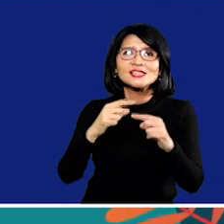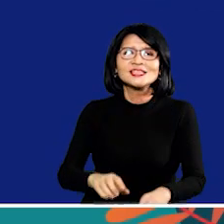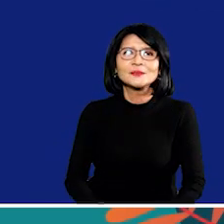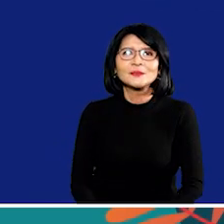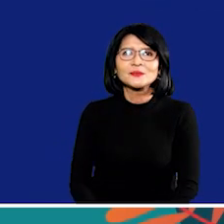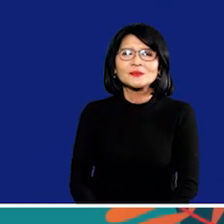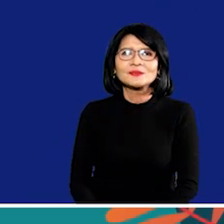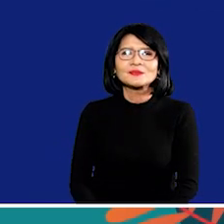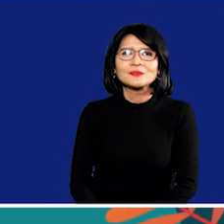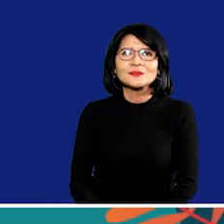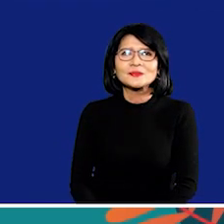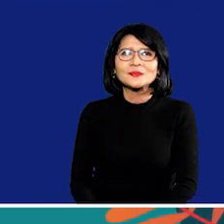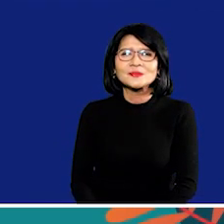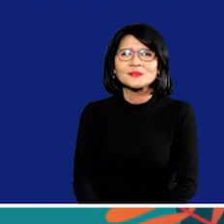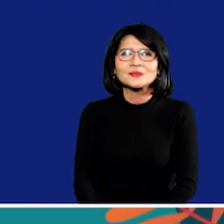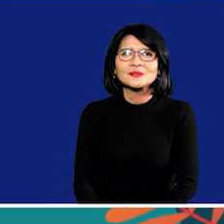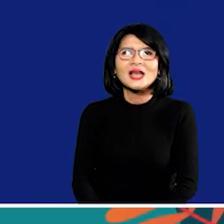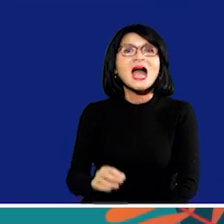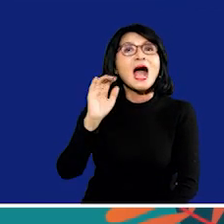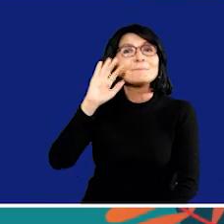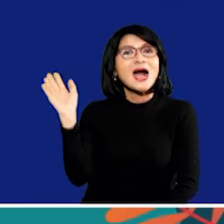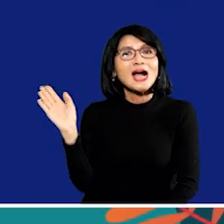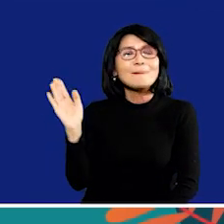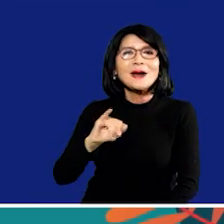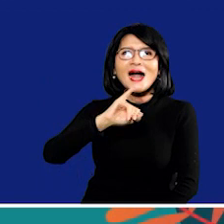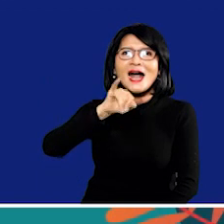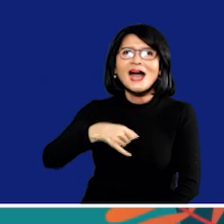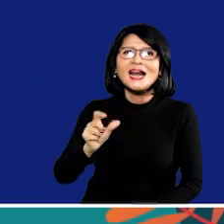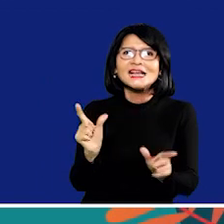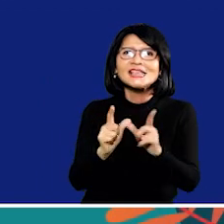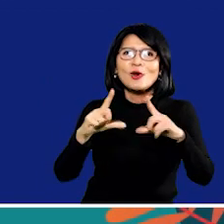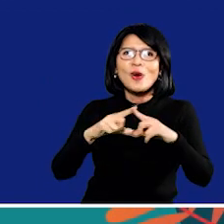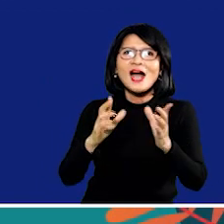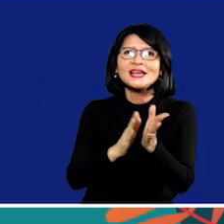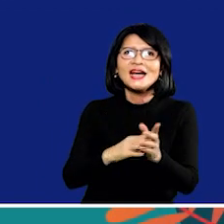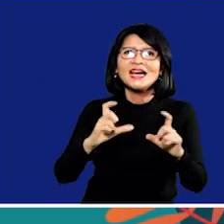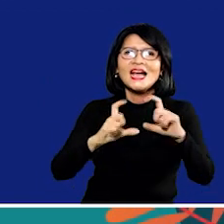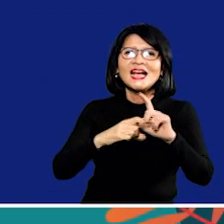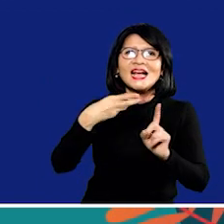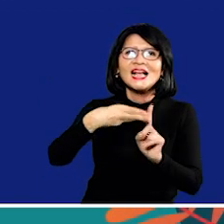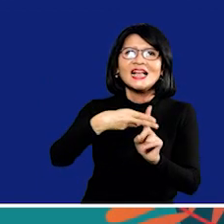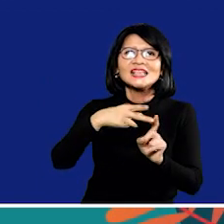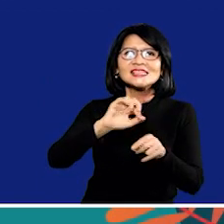silahkan. Boleh. Apa kabar Jewa? Apa kabar Selvin?